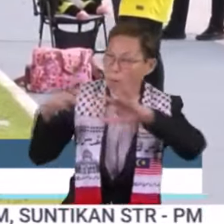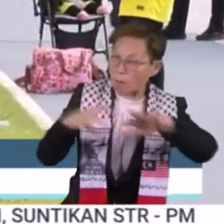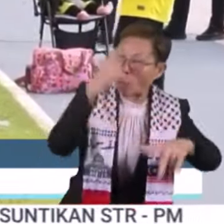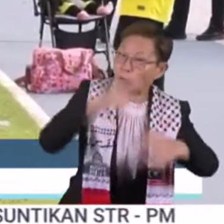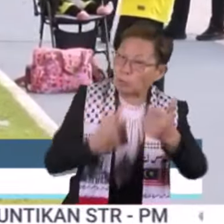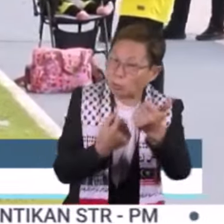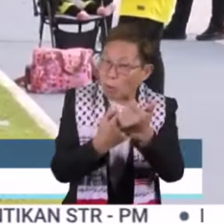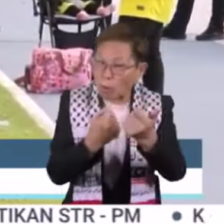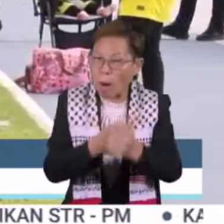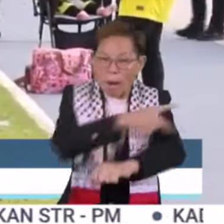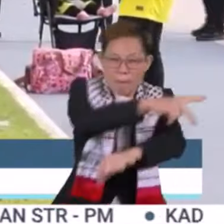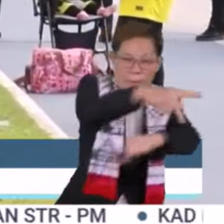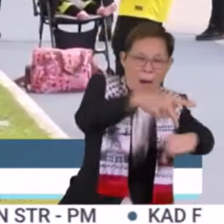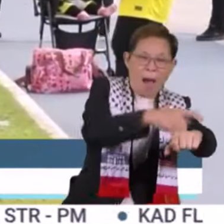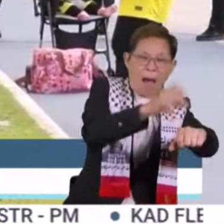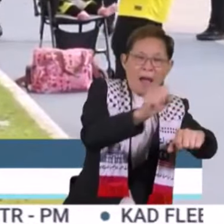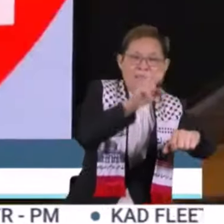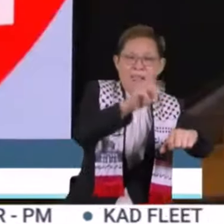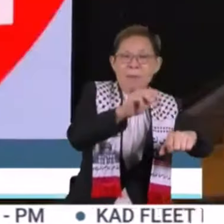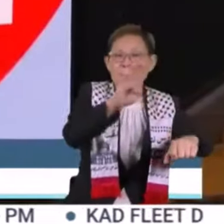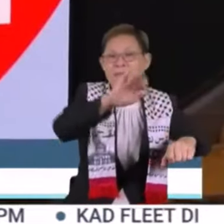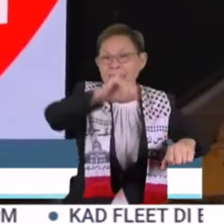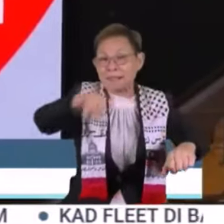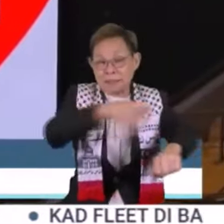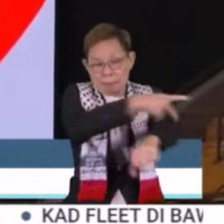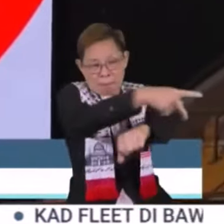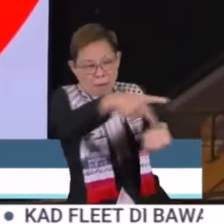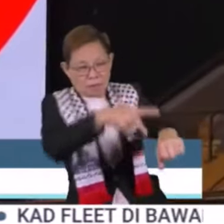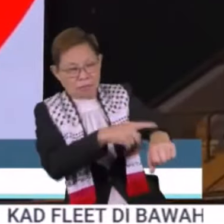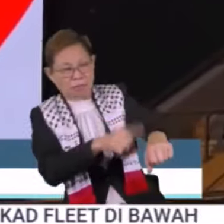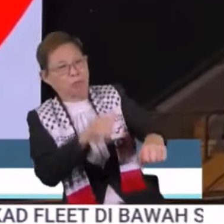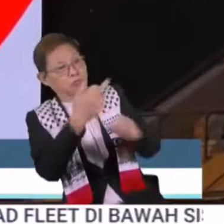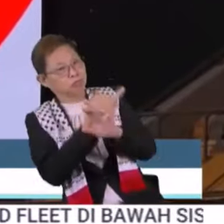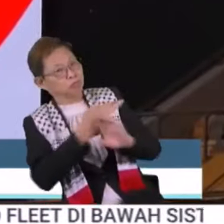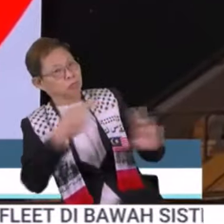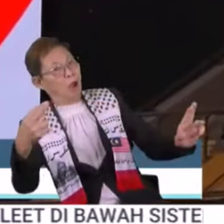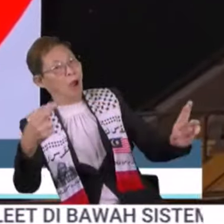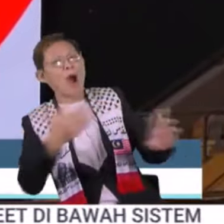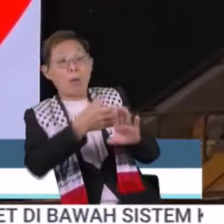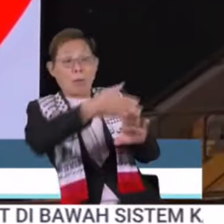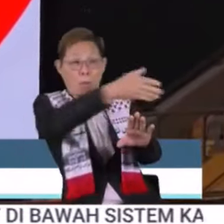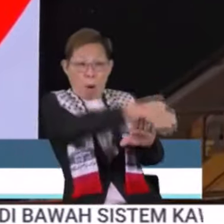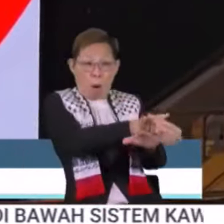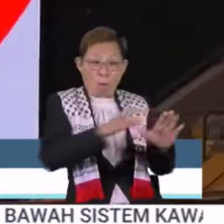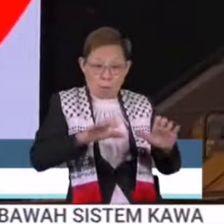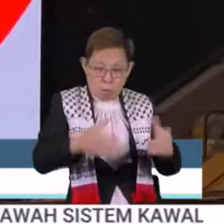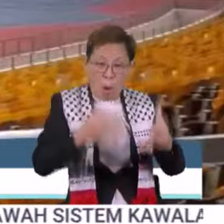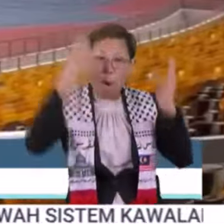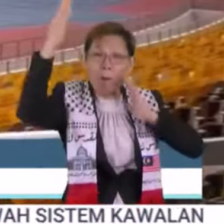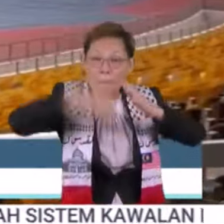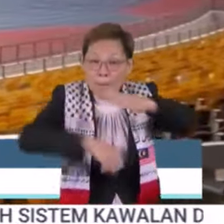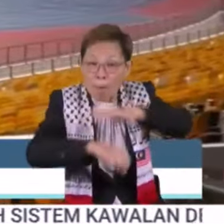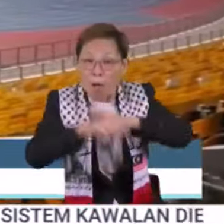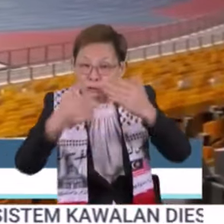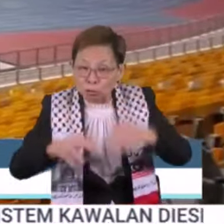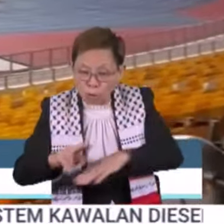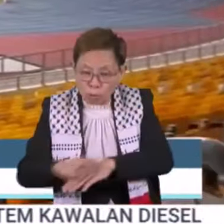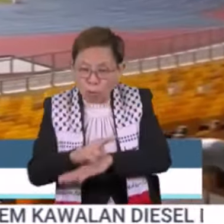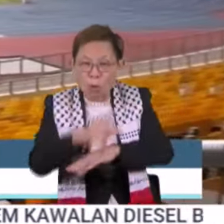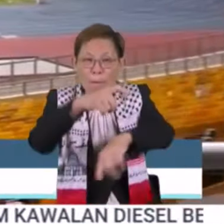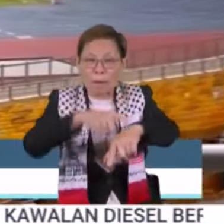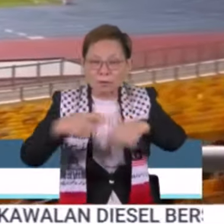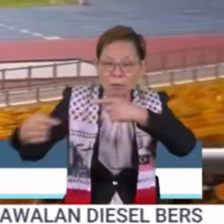itu, keadaan padang SNBJ juga boleh saya katakan cukup bersedia apabila sebelum ini skuad negara sudah pun